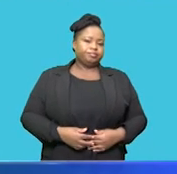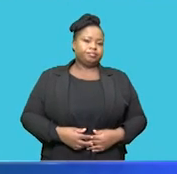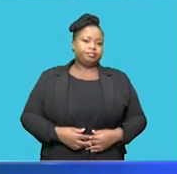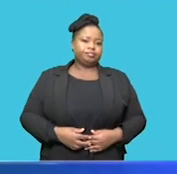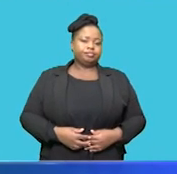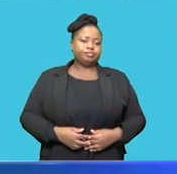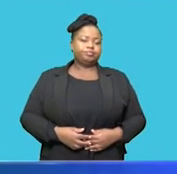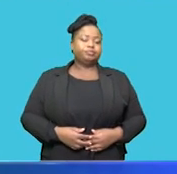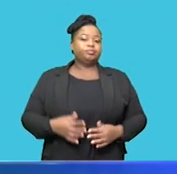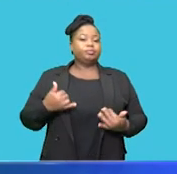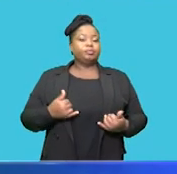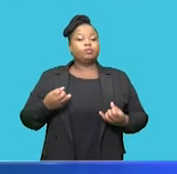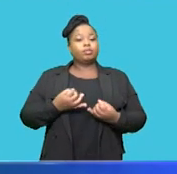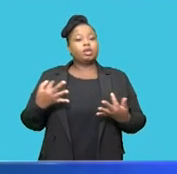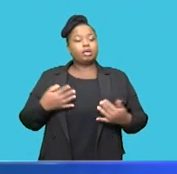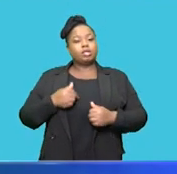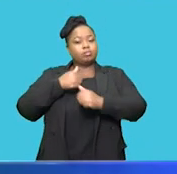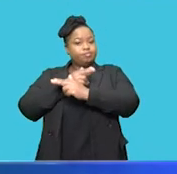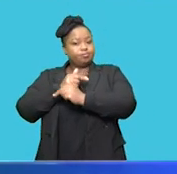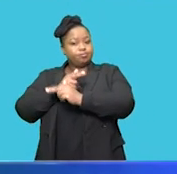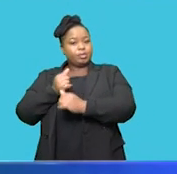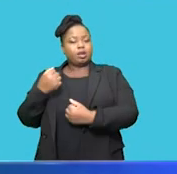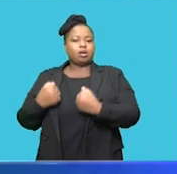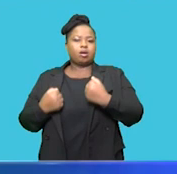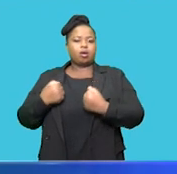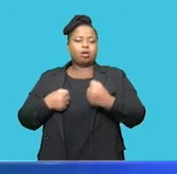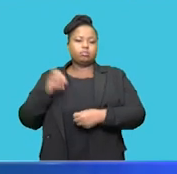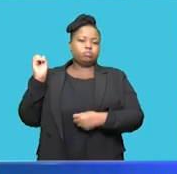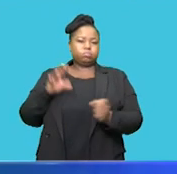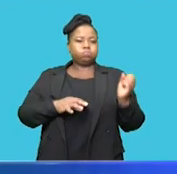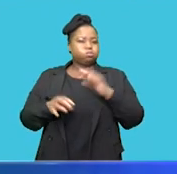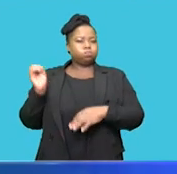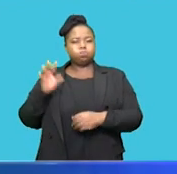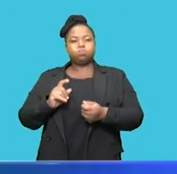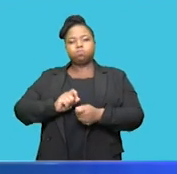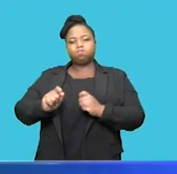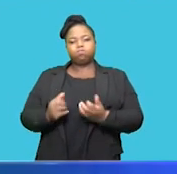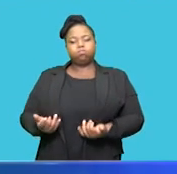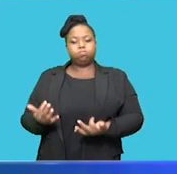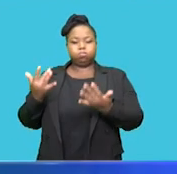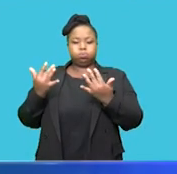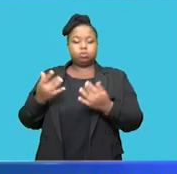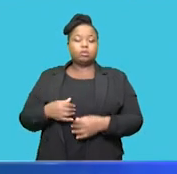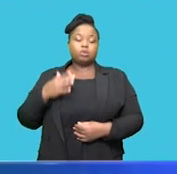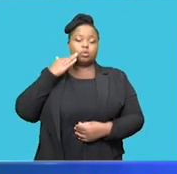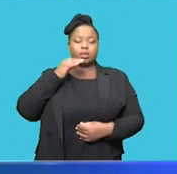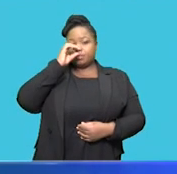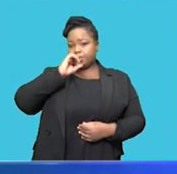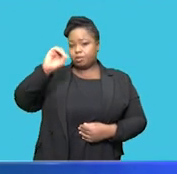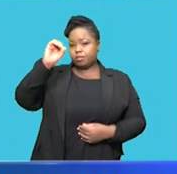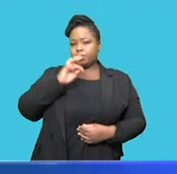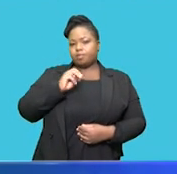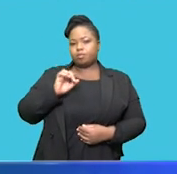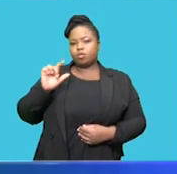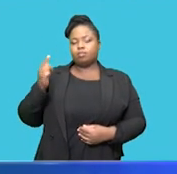e-hailing. Izimoto ke eziningi ze e-hailing ziye zalinyazwa futhi ke zathungelwa ngomlilo emaphonyamole ngolwesihlanu ngevikele edlule